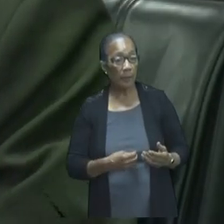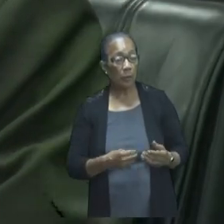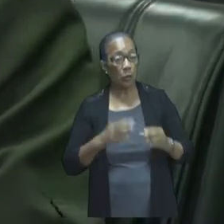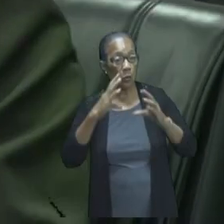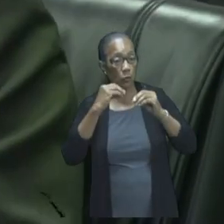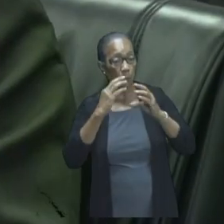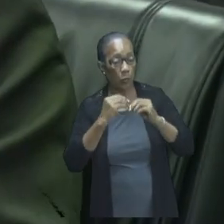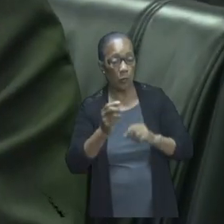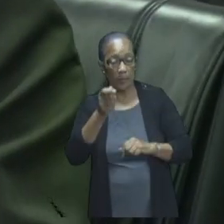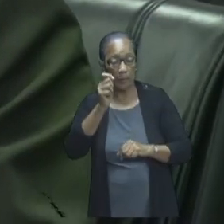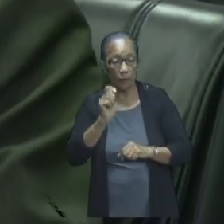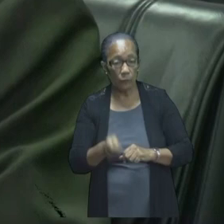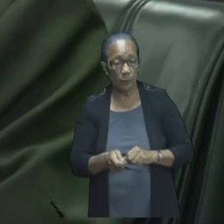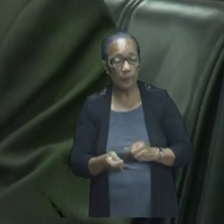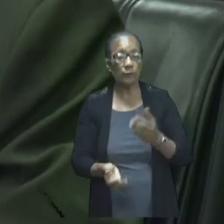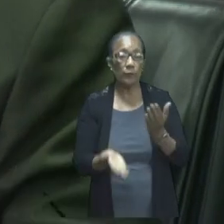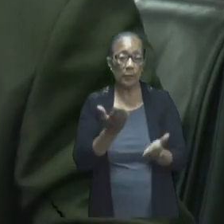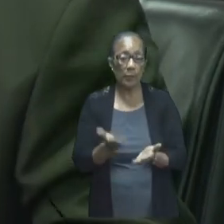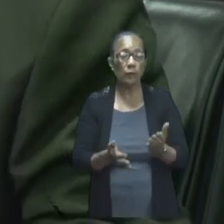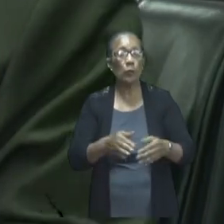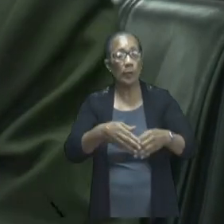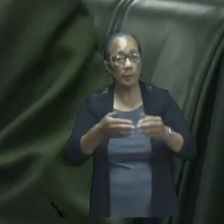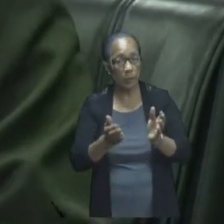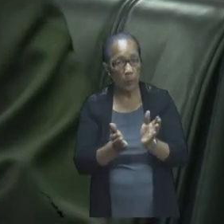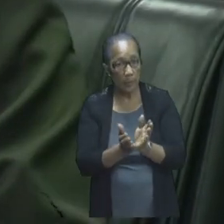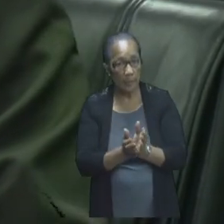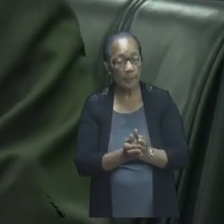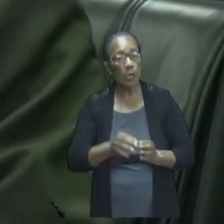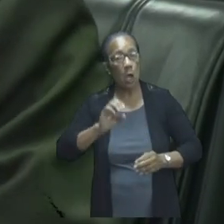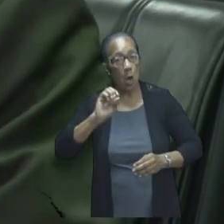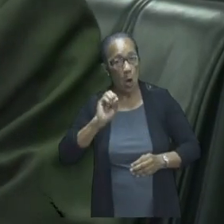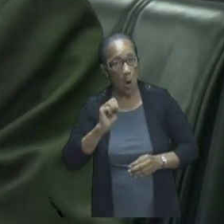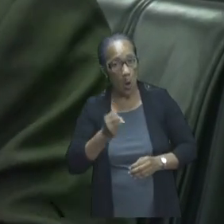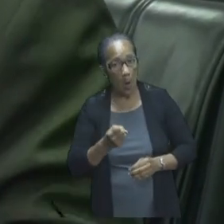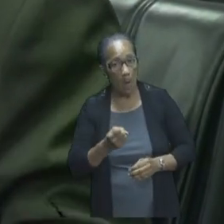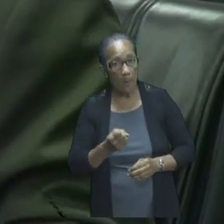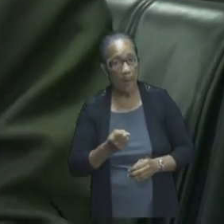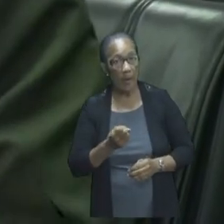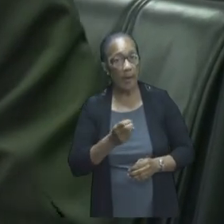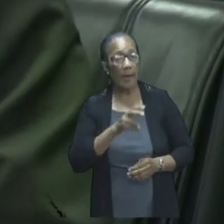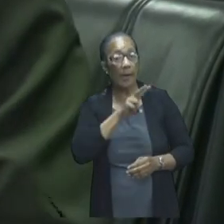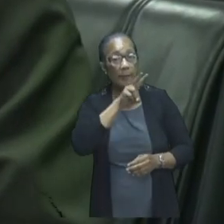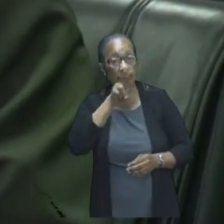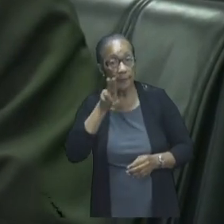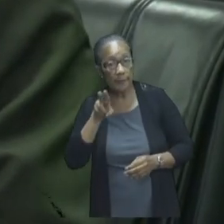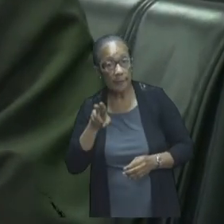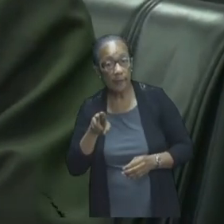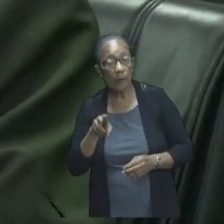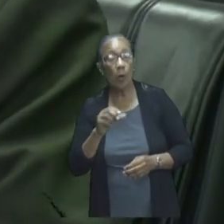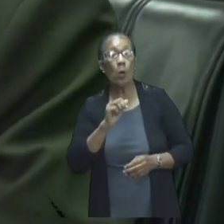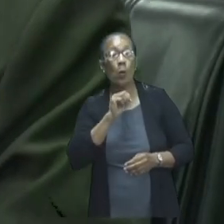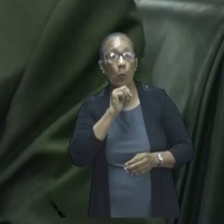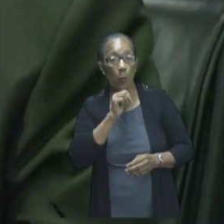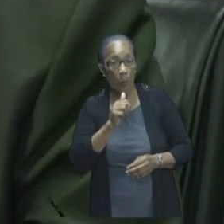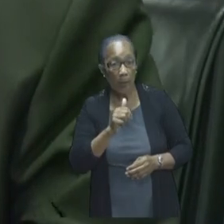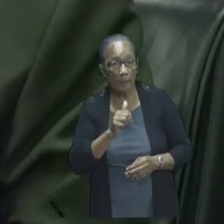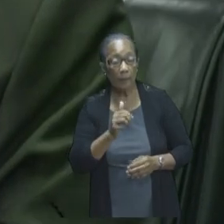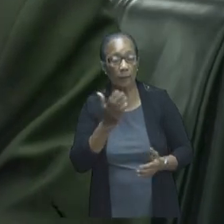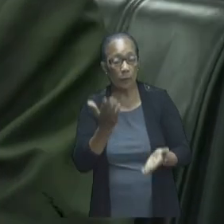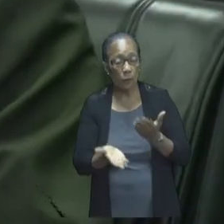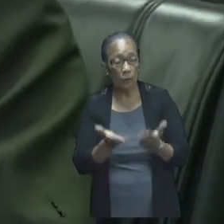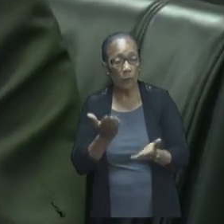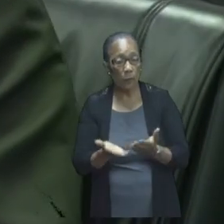van de evaluatiecommissie om haar views gezichtspunten voor wat betreft de evaluatie te